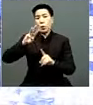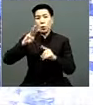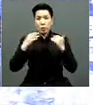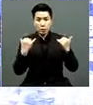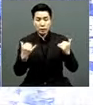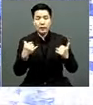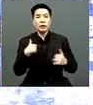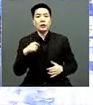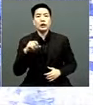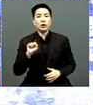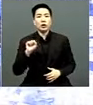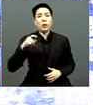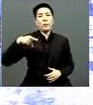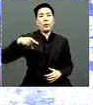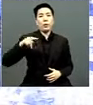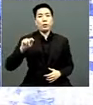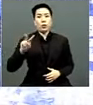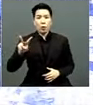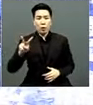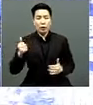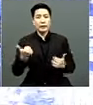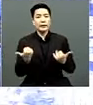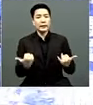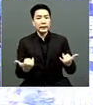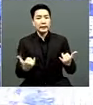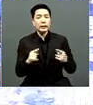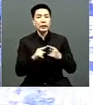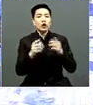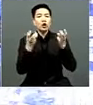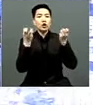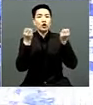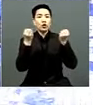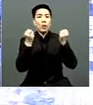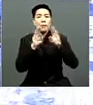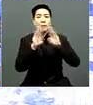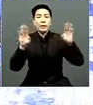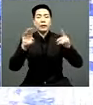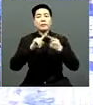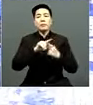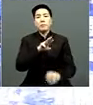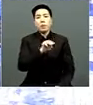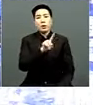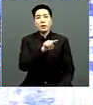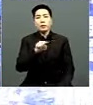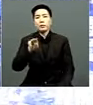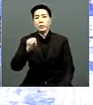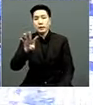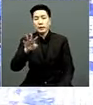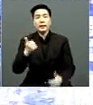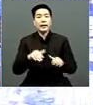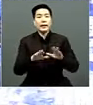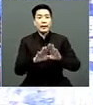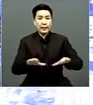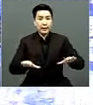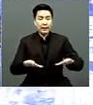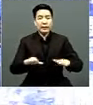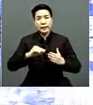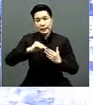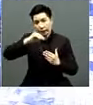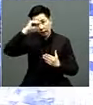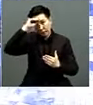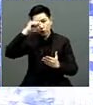ทางสพฐจะมีการที่จะเปิดสอบม.1 ถึงม.4เพราะฉะนั้นเด็กๆกับการศึกษ